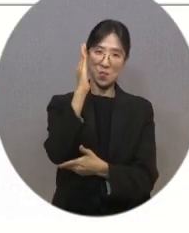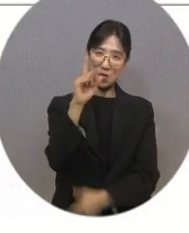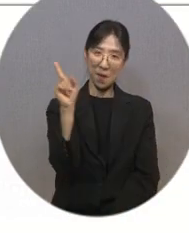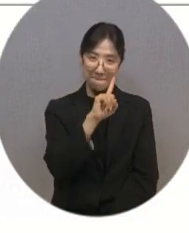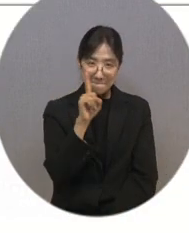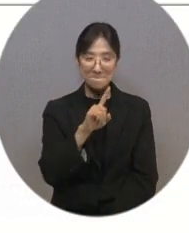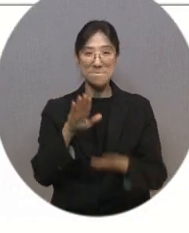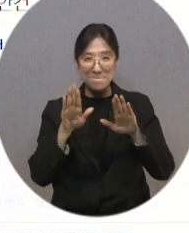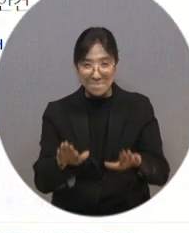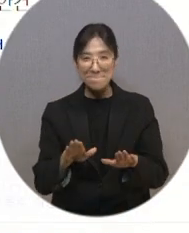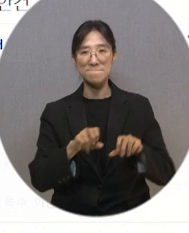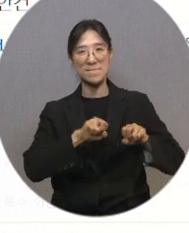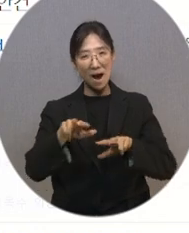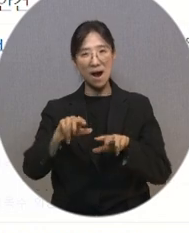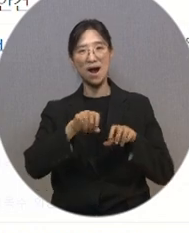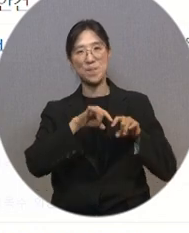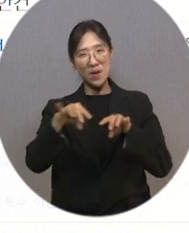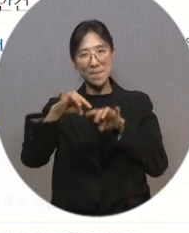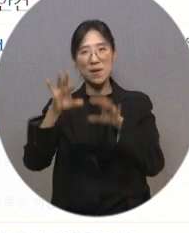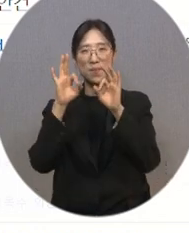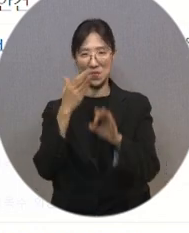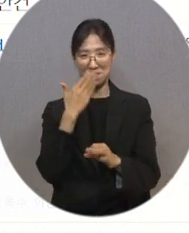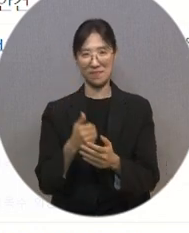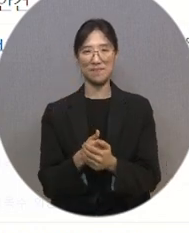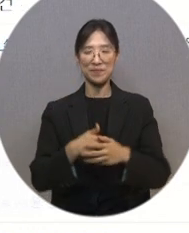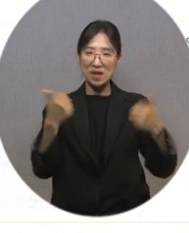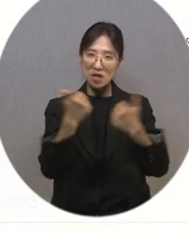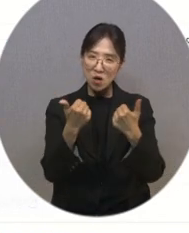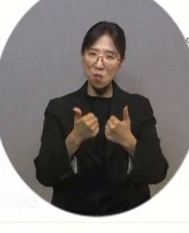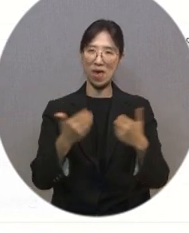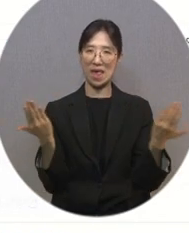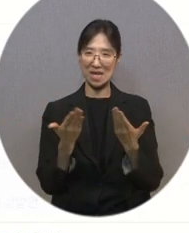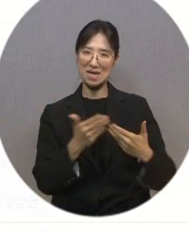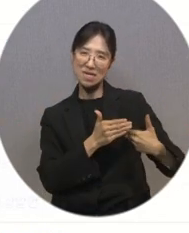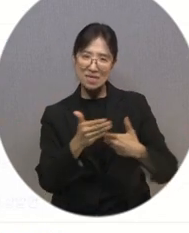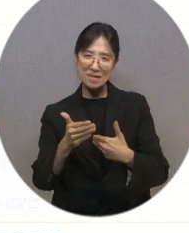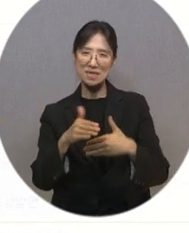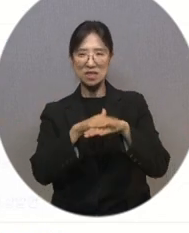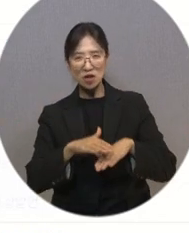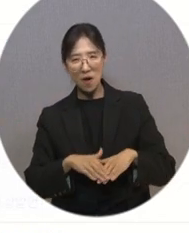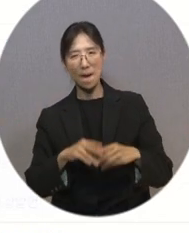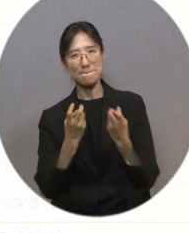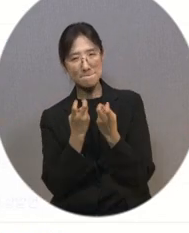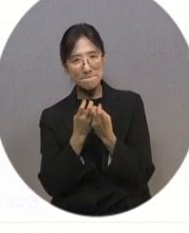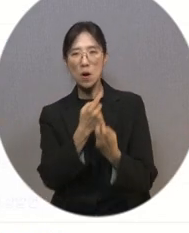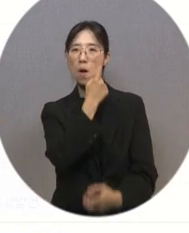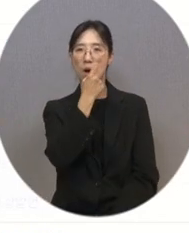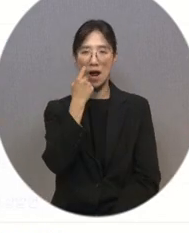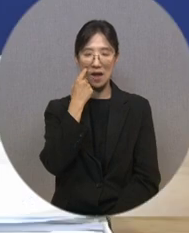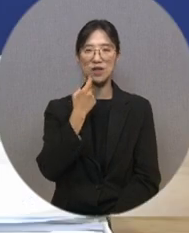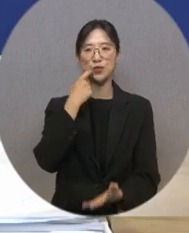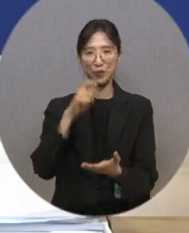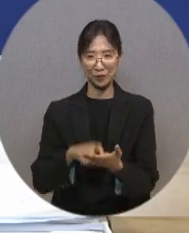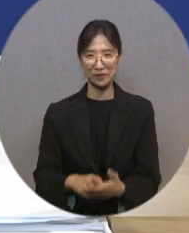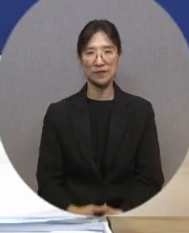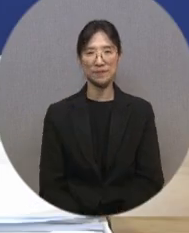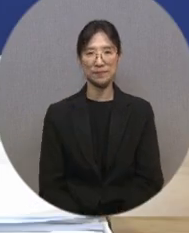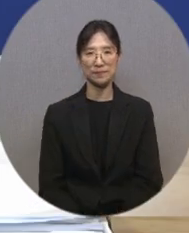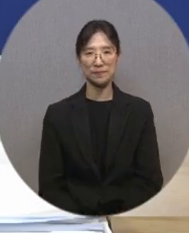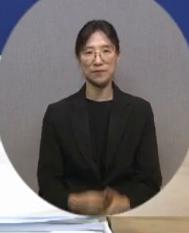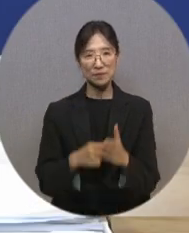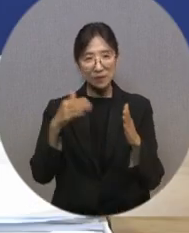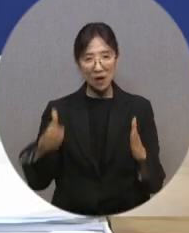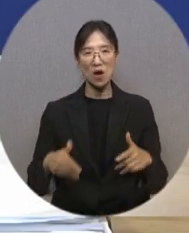실시간으로 시청할 수 있으며 의회에서 어떤 일을 어떻게 처리하는지 쉽게 확인할 수 있게 되었습니다.